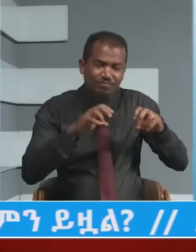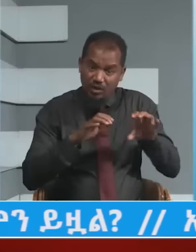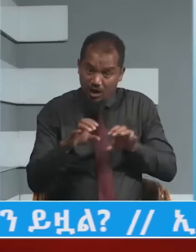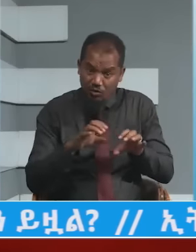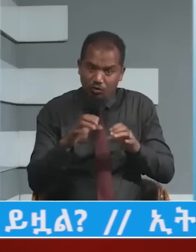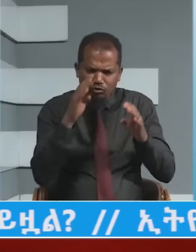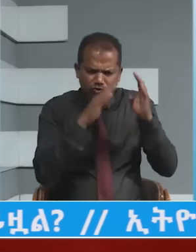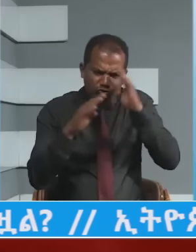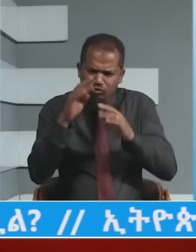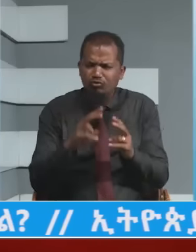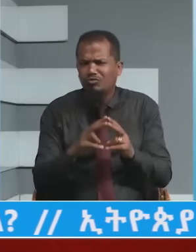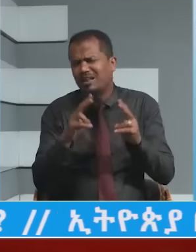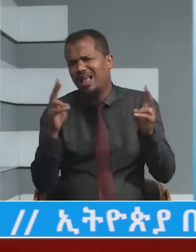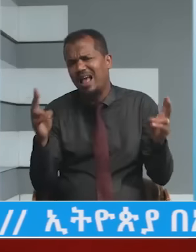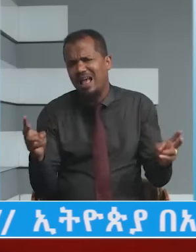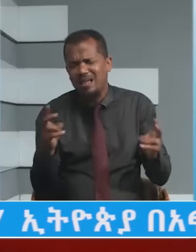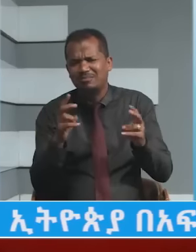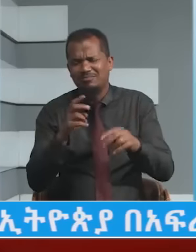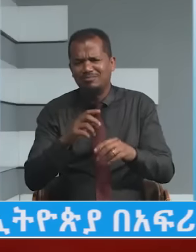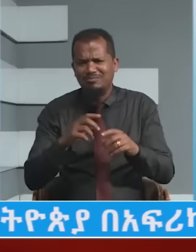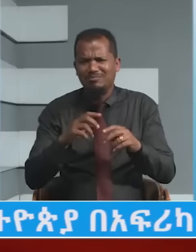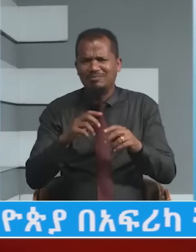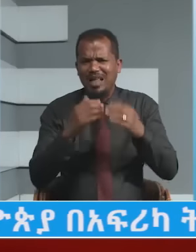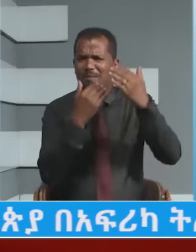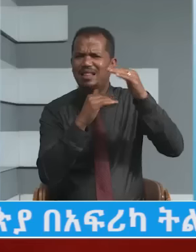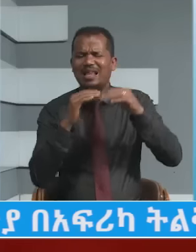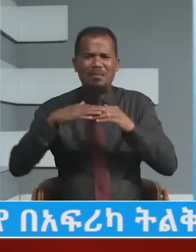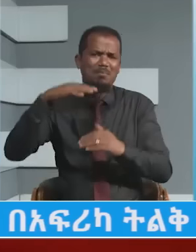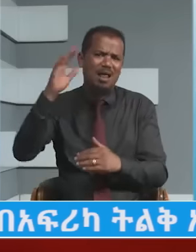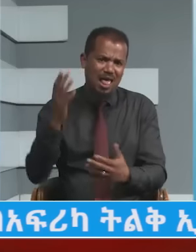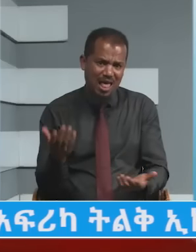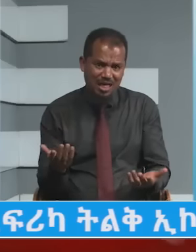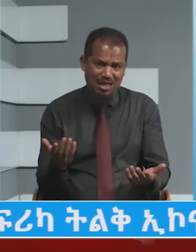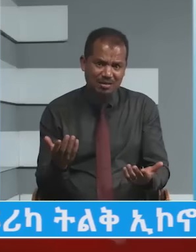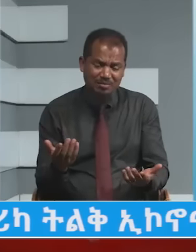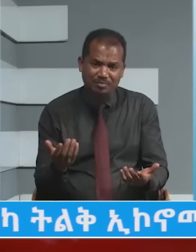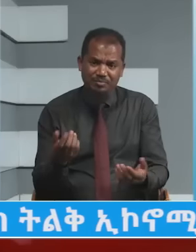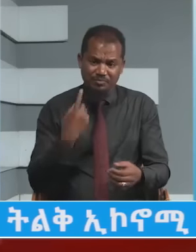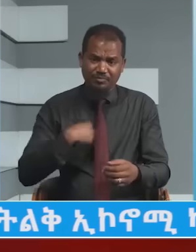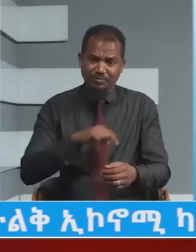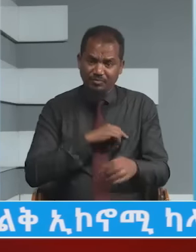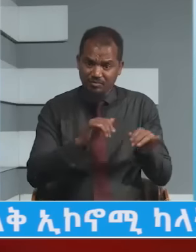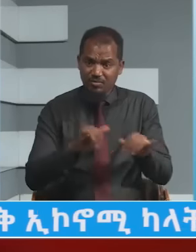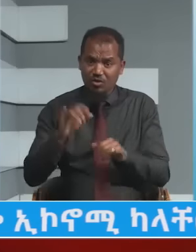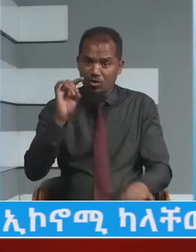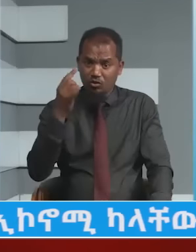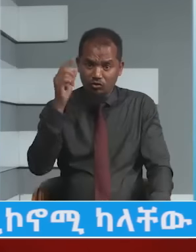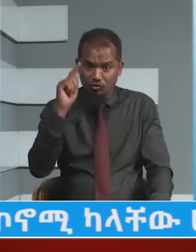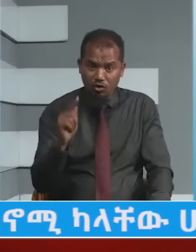ተደርጎ ግሩ በጣም ከመጠን በላይ የሚብስ እንጂ መጣ ከሆነ እኛም እንደዞን